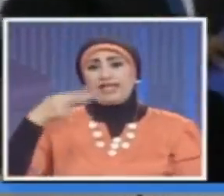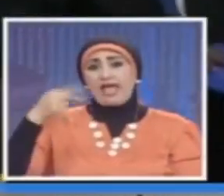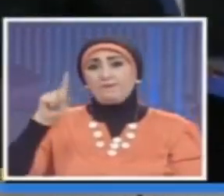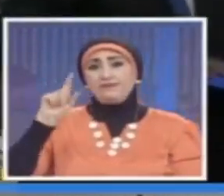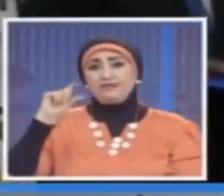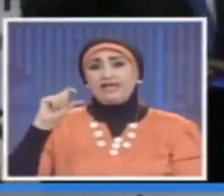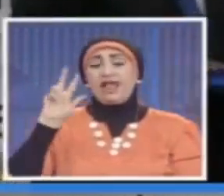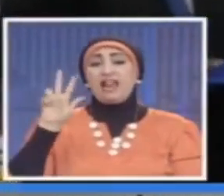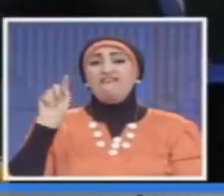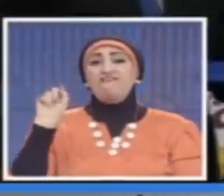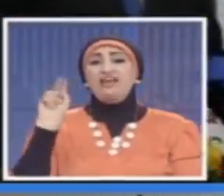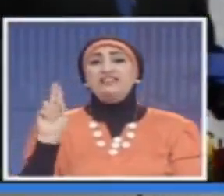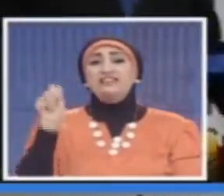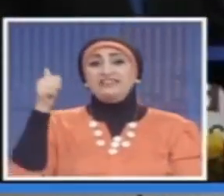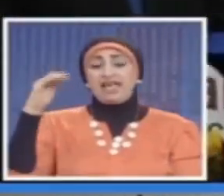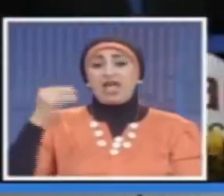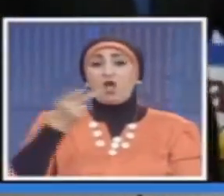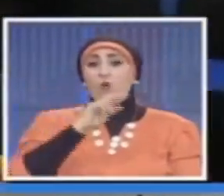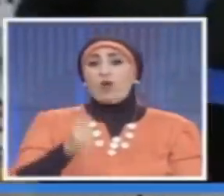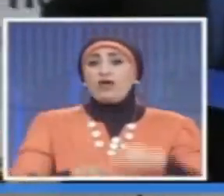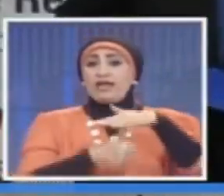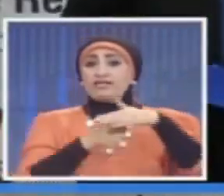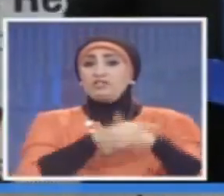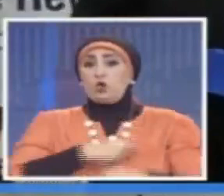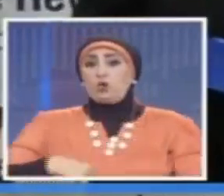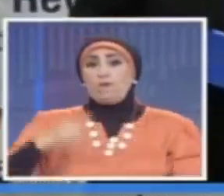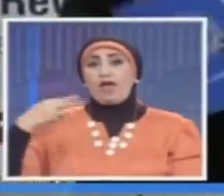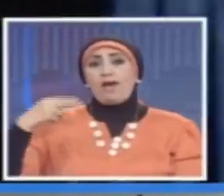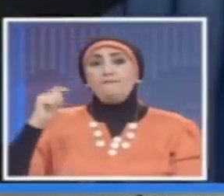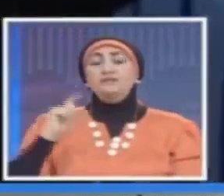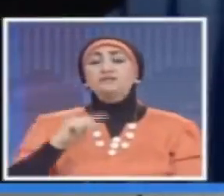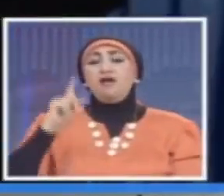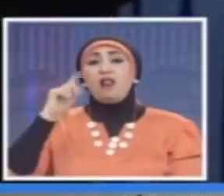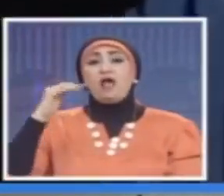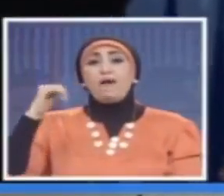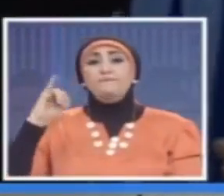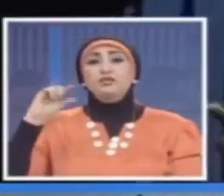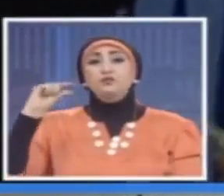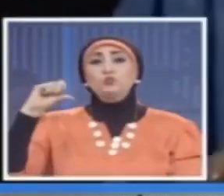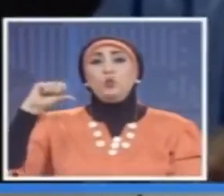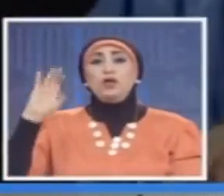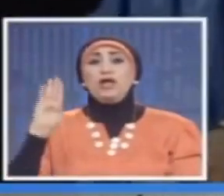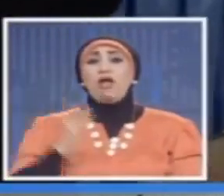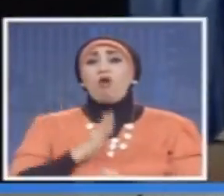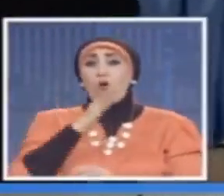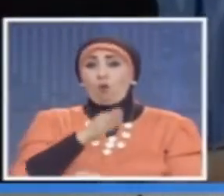الفتاح البرهان ورئيس الوزراء عبد الله حمدوك. وأكد حمدوك عقب وصوله إلى